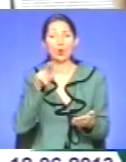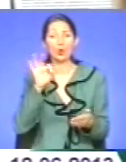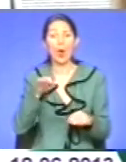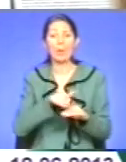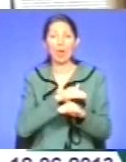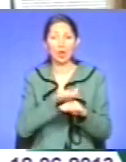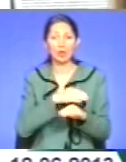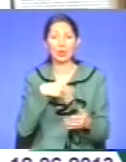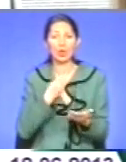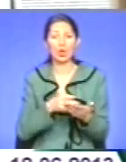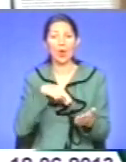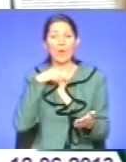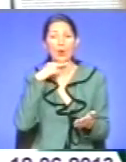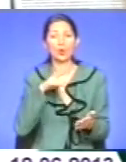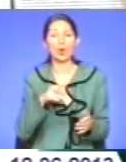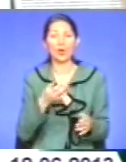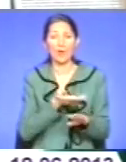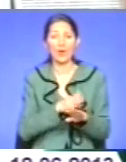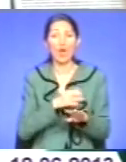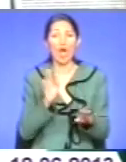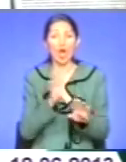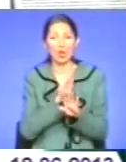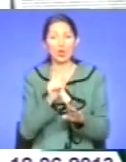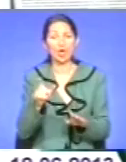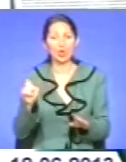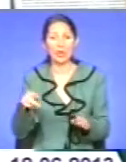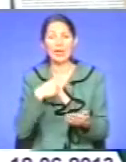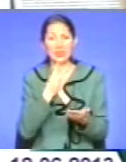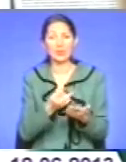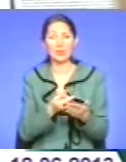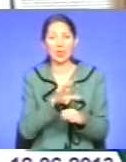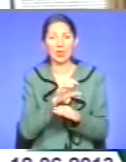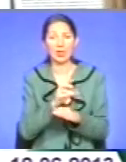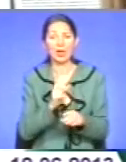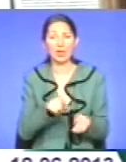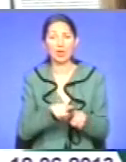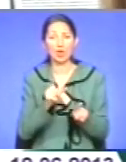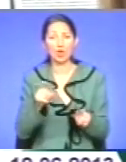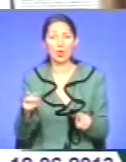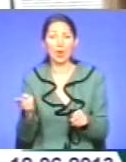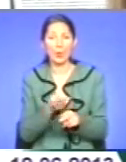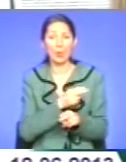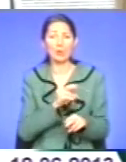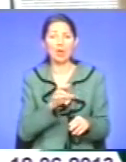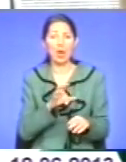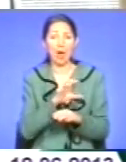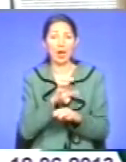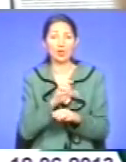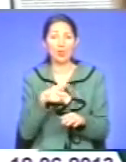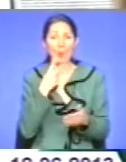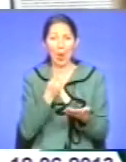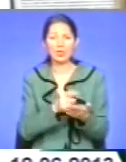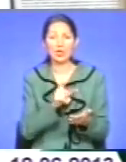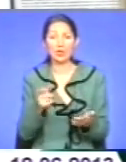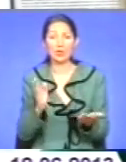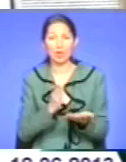привернути увагу до нелегкої долі людей, які зображені на світлинах, і також людей, які залишились поза кадром, щоб показати людям, що є